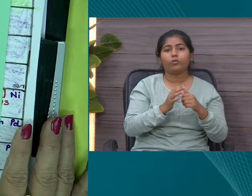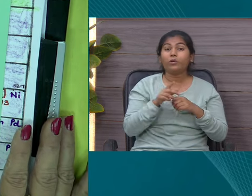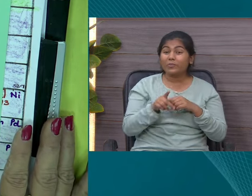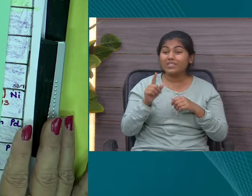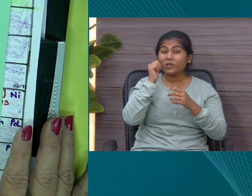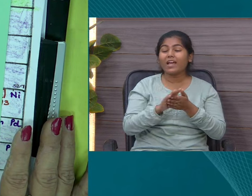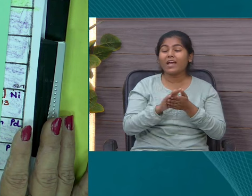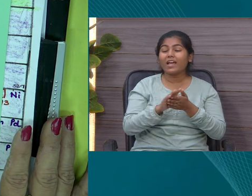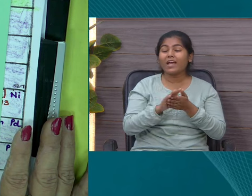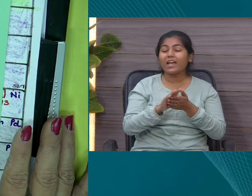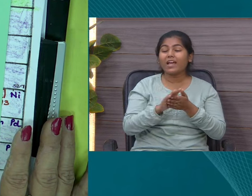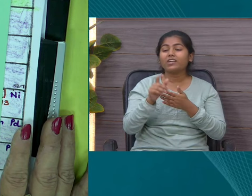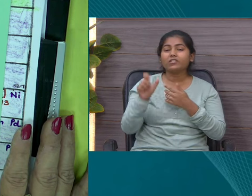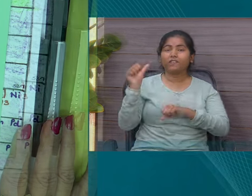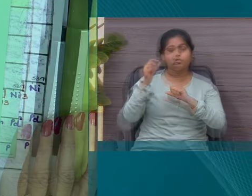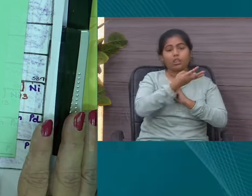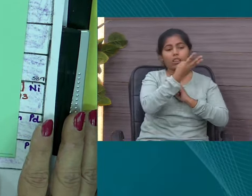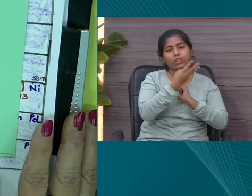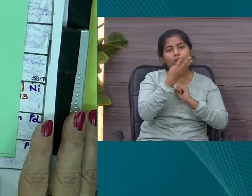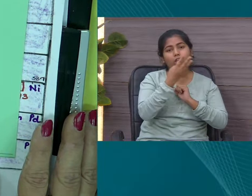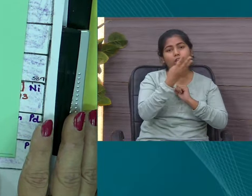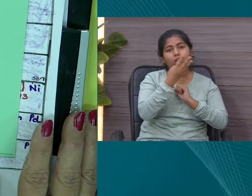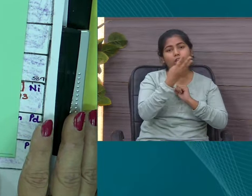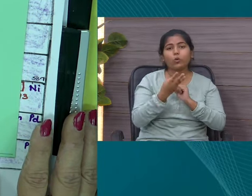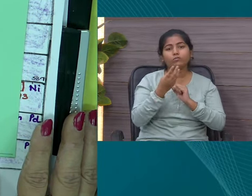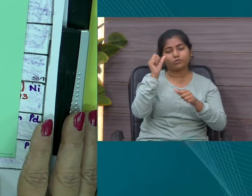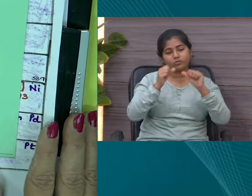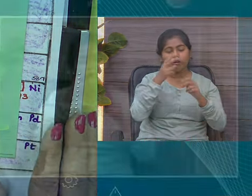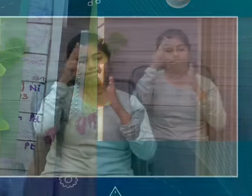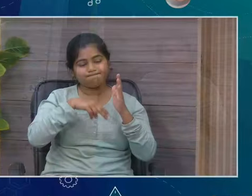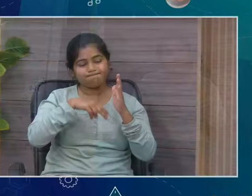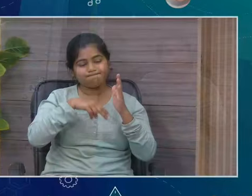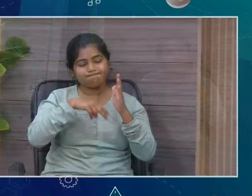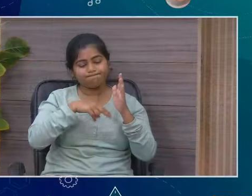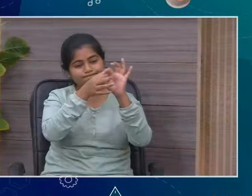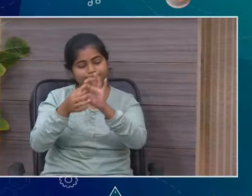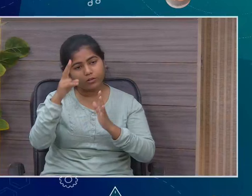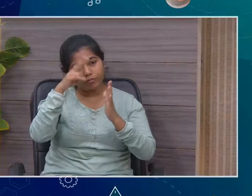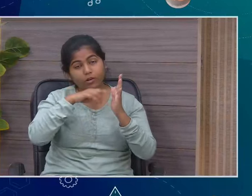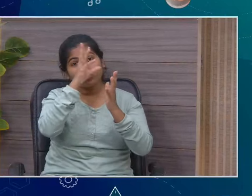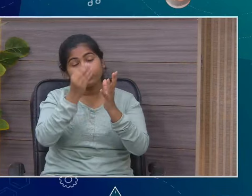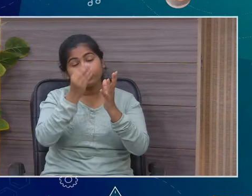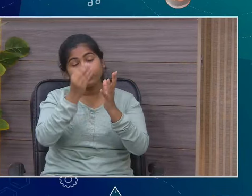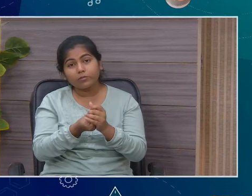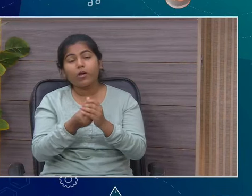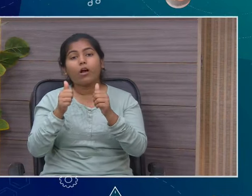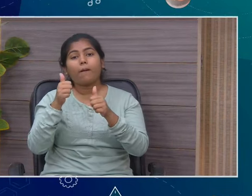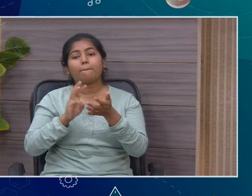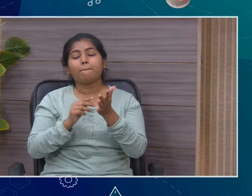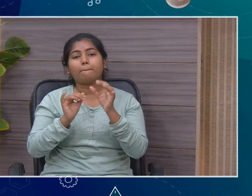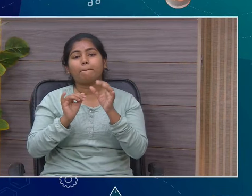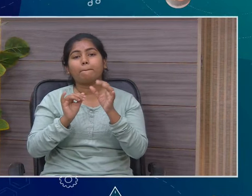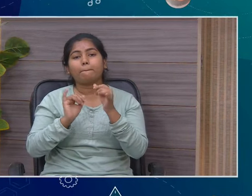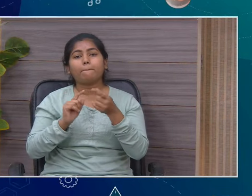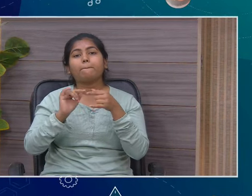मेंडलीव को भी और डोब्रेनेयर को भी, तब जाकर वो मासेस को ठीक से समझ पाए जी, और